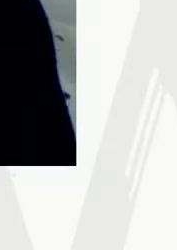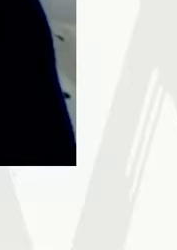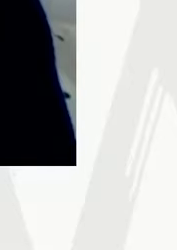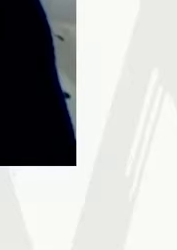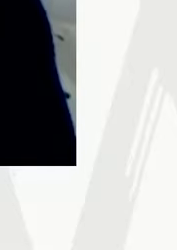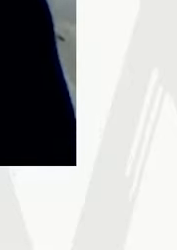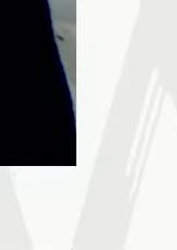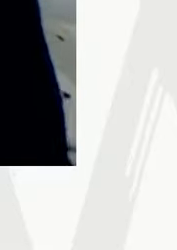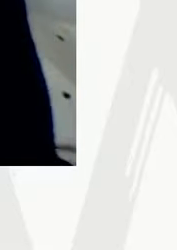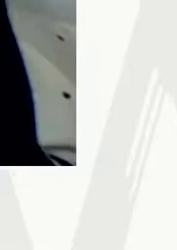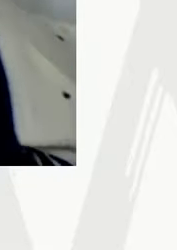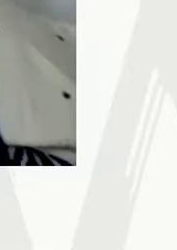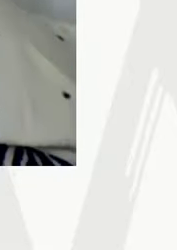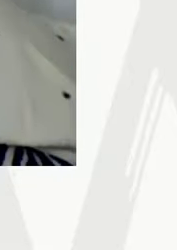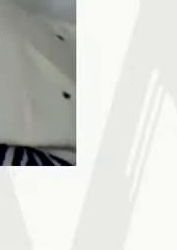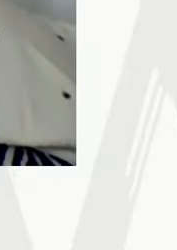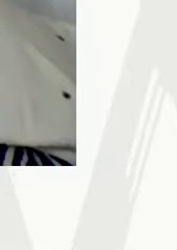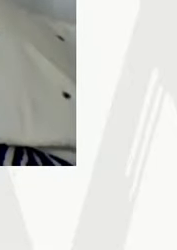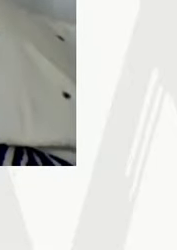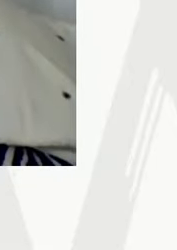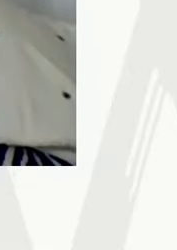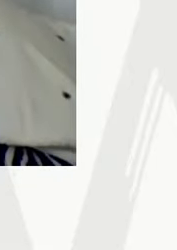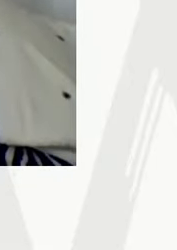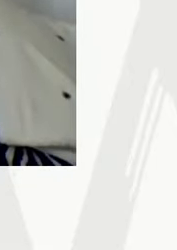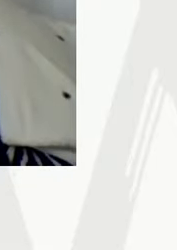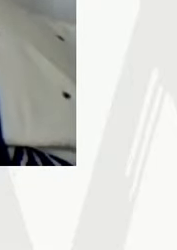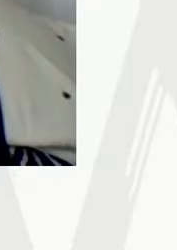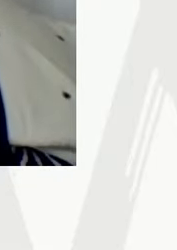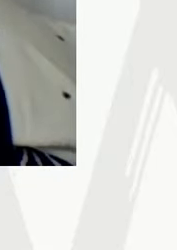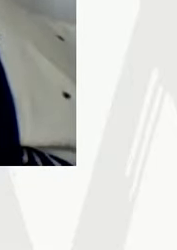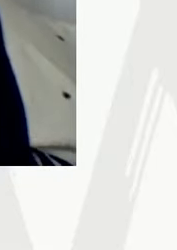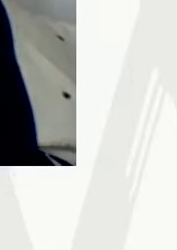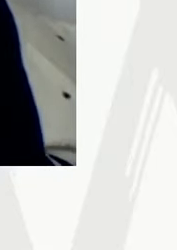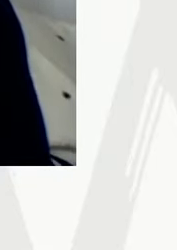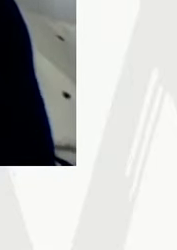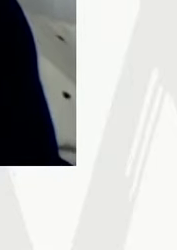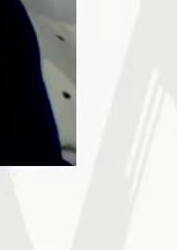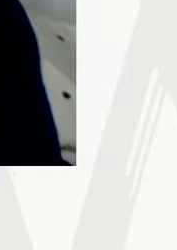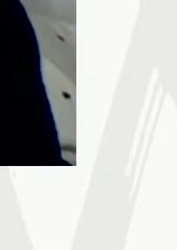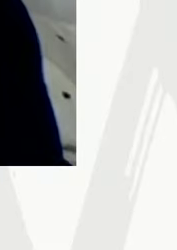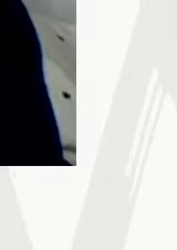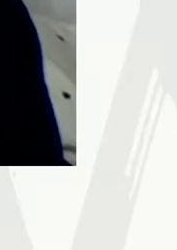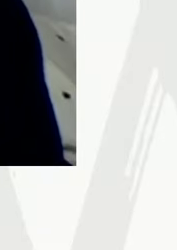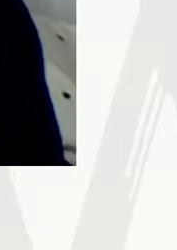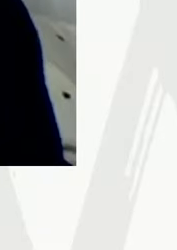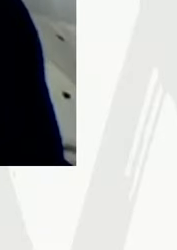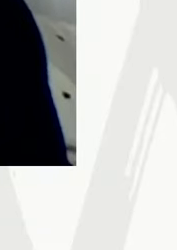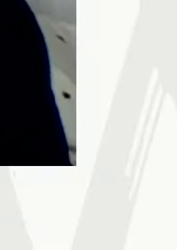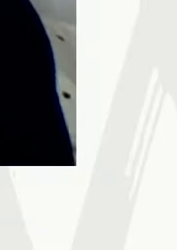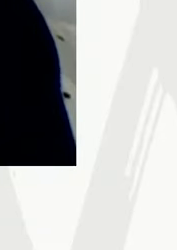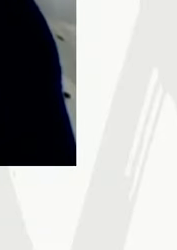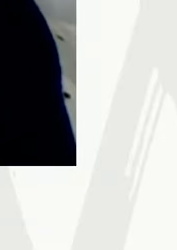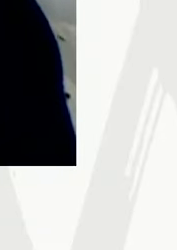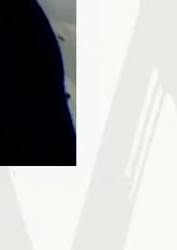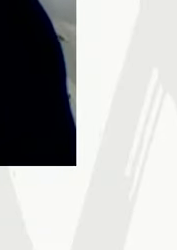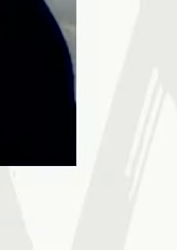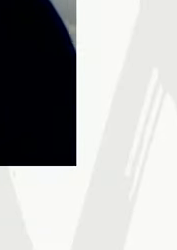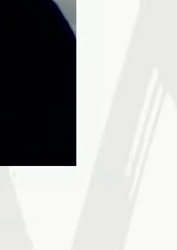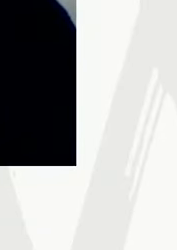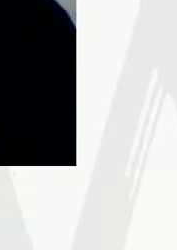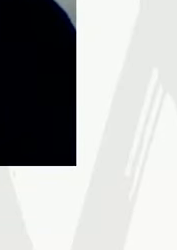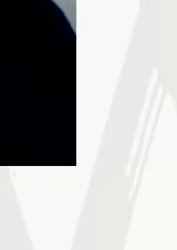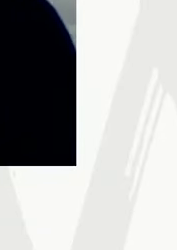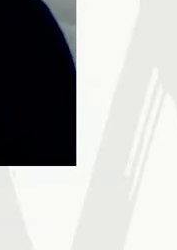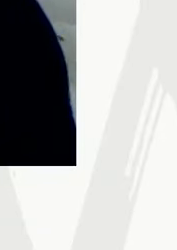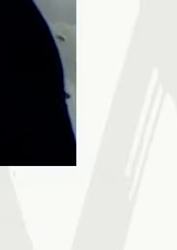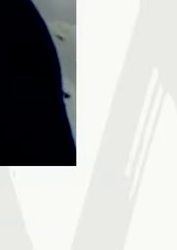reproduire, ou bien elle se réduit à être force de production de nouvelles